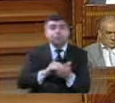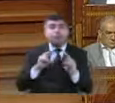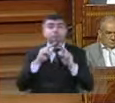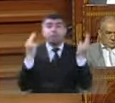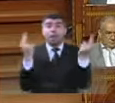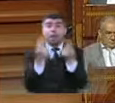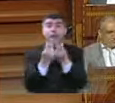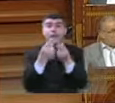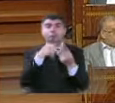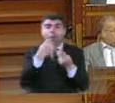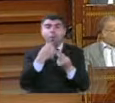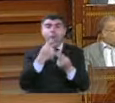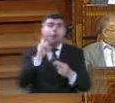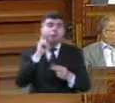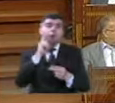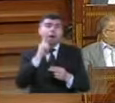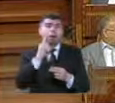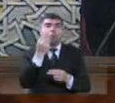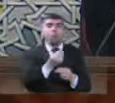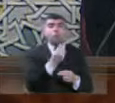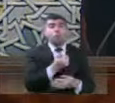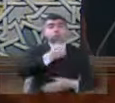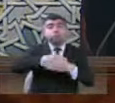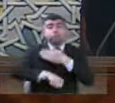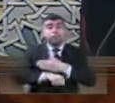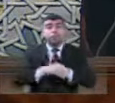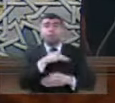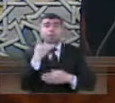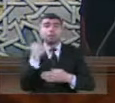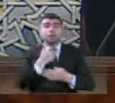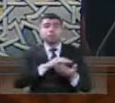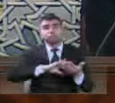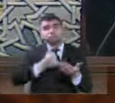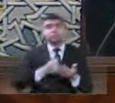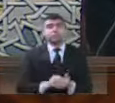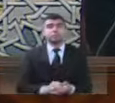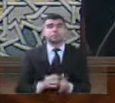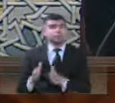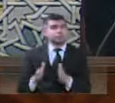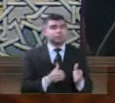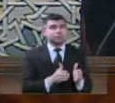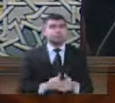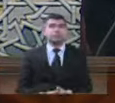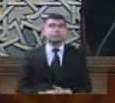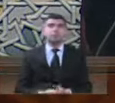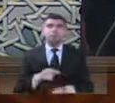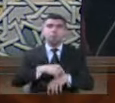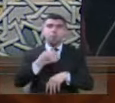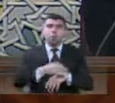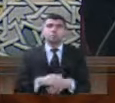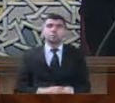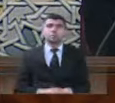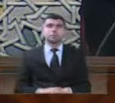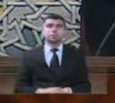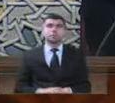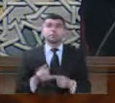كتهتم بوفيات الامهات والاطفال. شكرا سيد النائب. وخليتوا عدد كبير ديال الناس خصوصا الحوادث. شكرا سيد النائب على التوقيت.